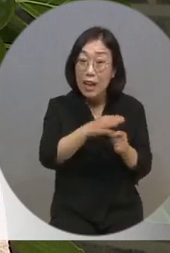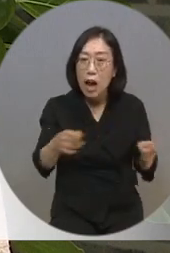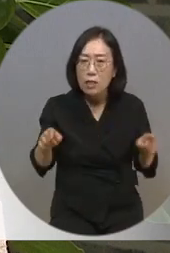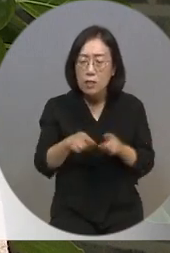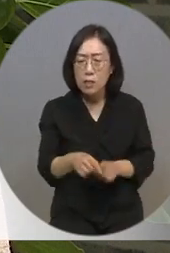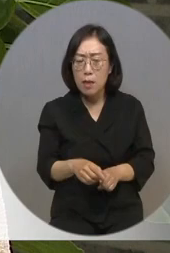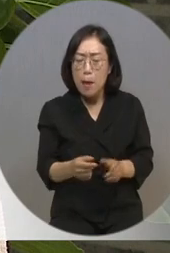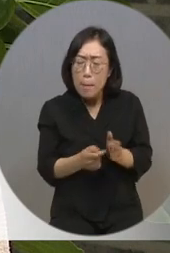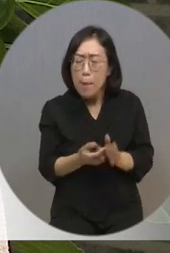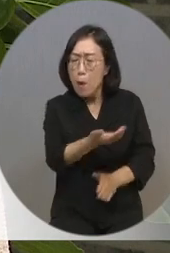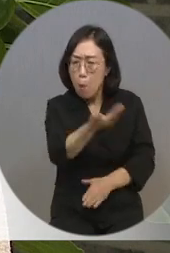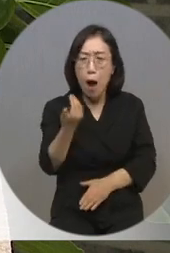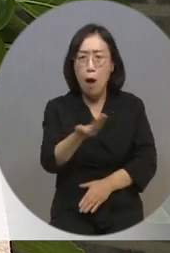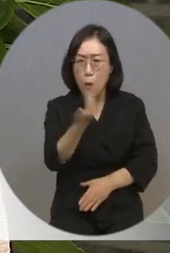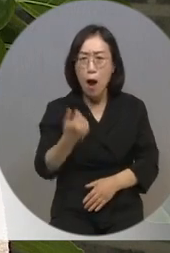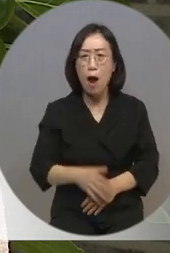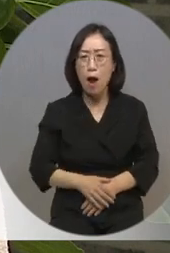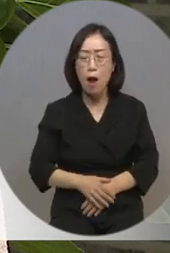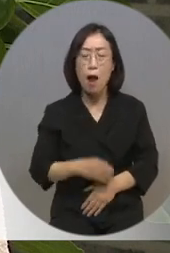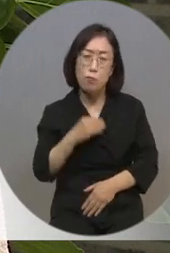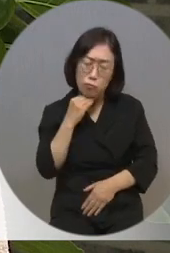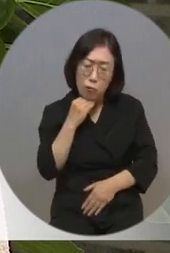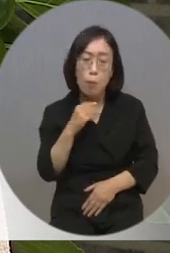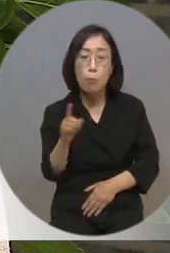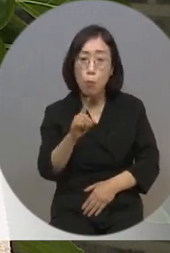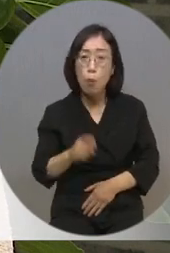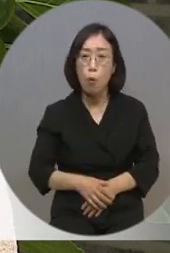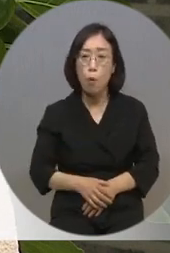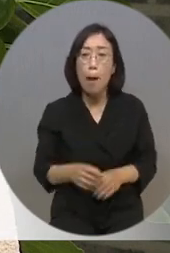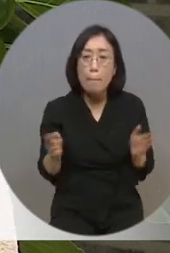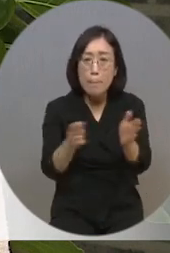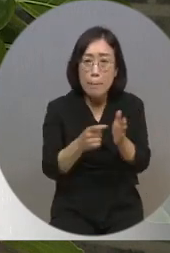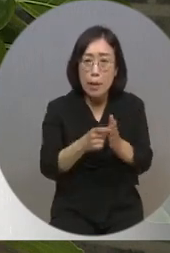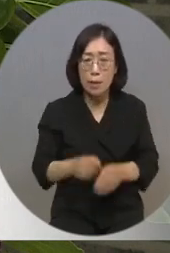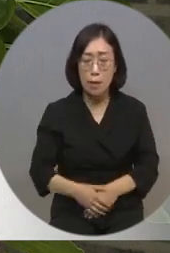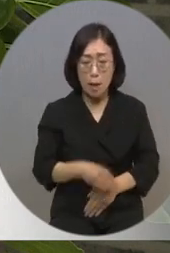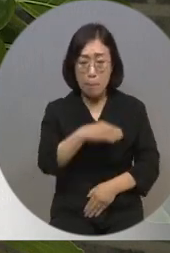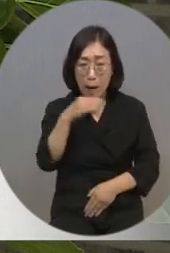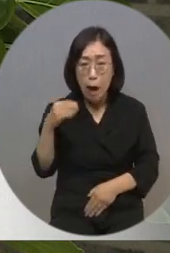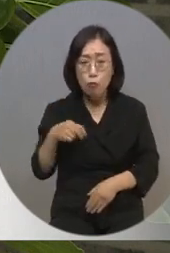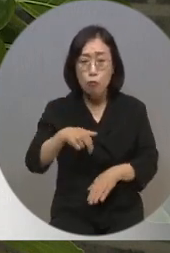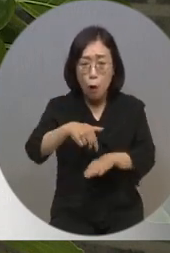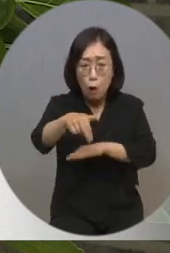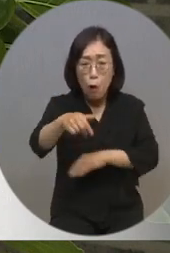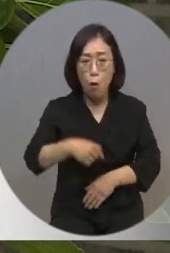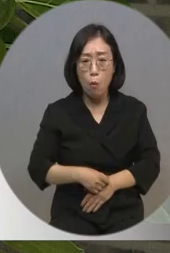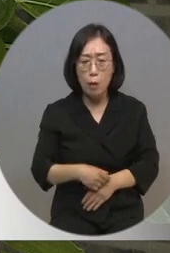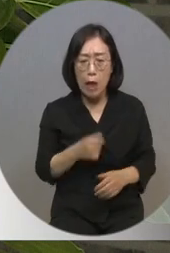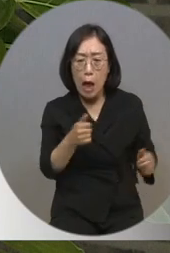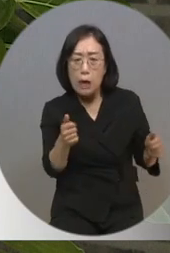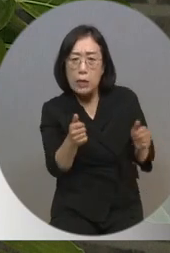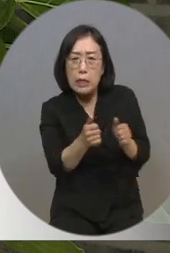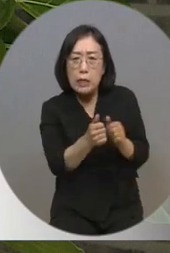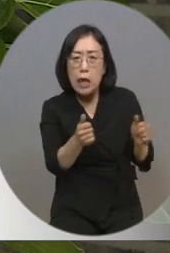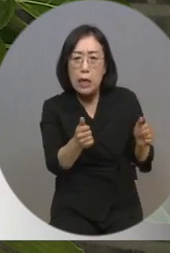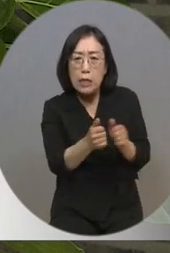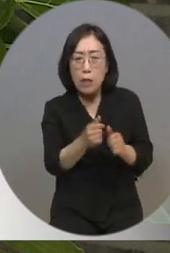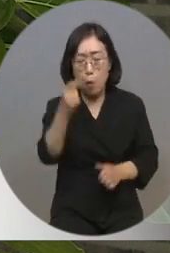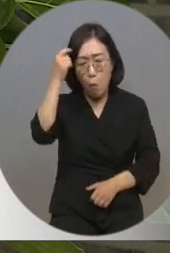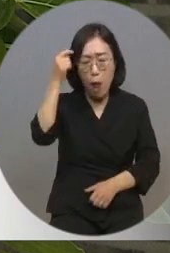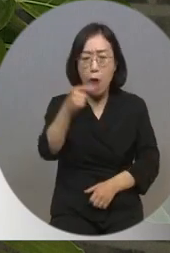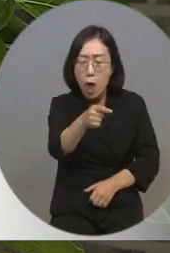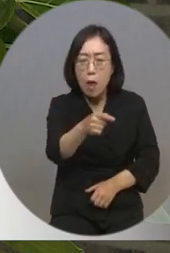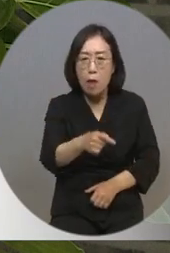않을 때 왜 빨리 못 오고 못 달리고 그리고 똑바로 못 걷고 왜 자꾸 저한테 기대어서 걷게 되나